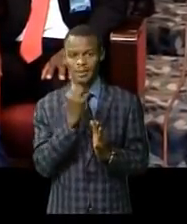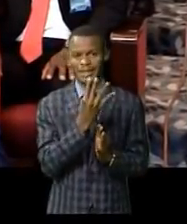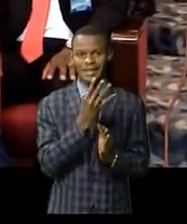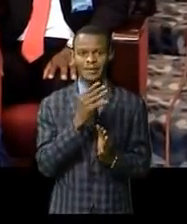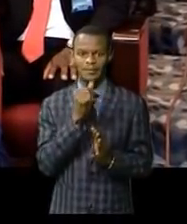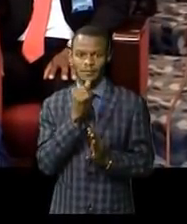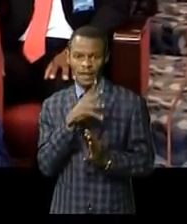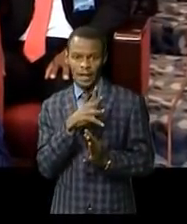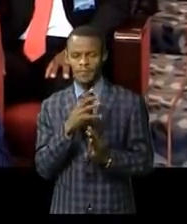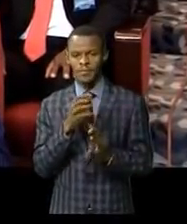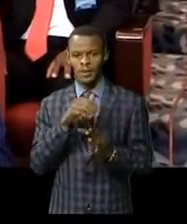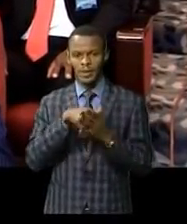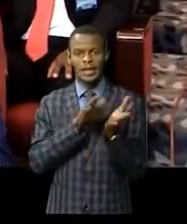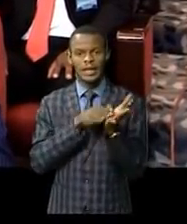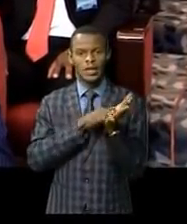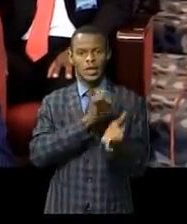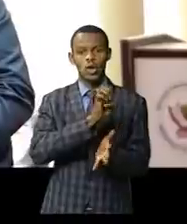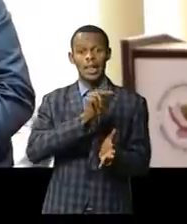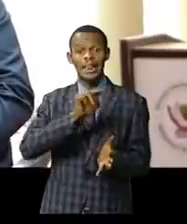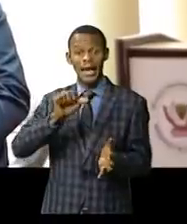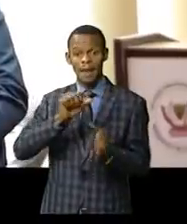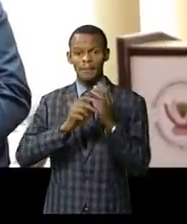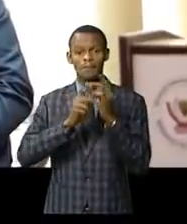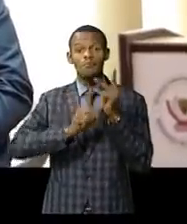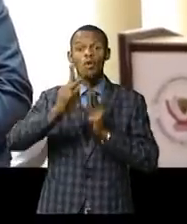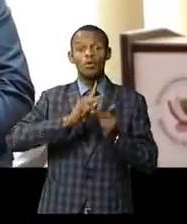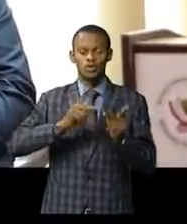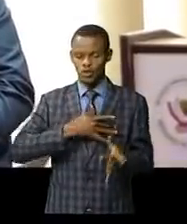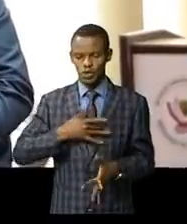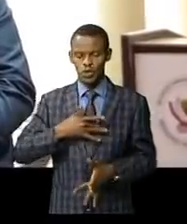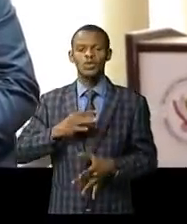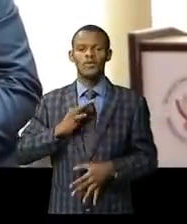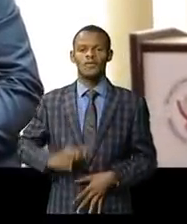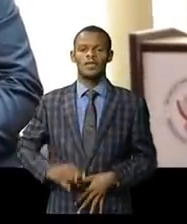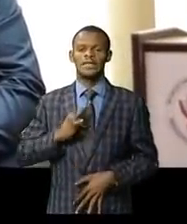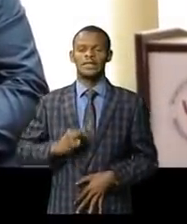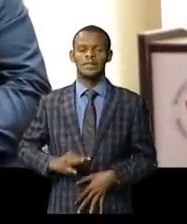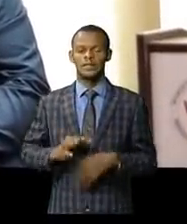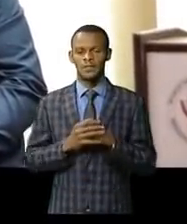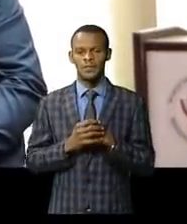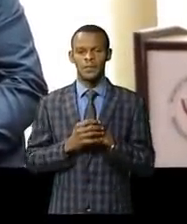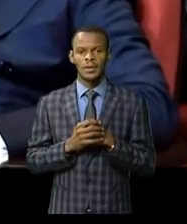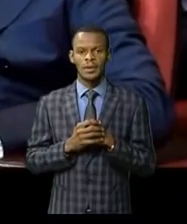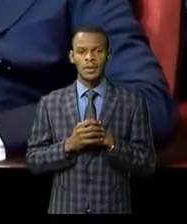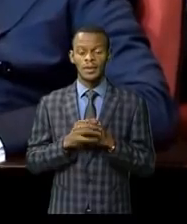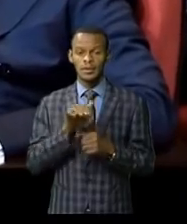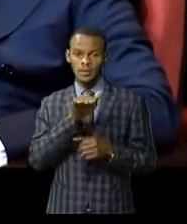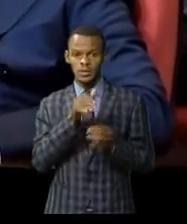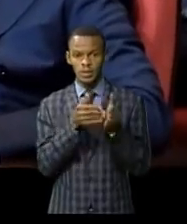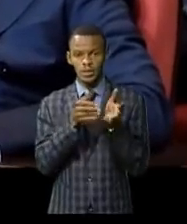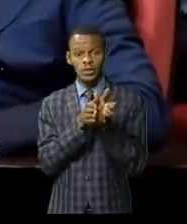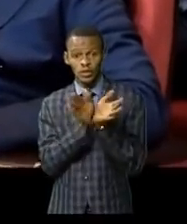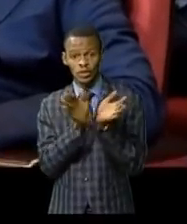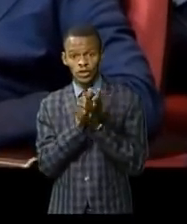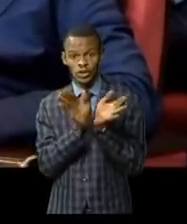d'administration, dénommée Étienne Tshisekedi wa Mulumba, nom de l'ancien directeur général de l'École des droits et d'administration, ancêtre